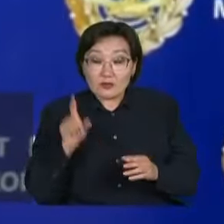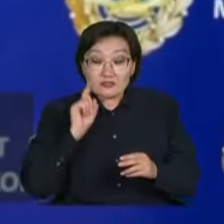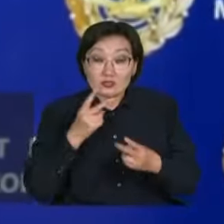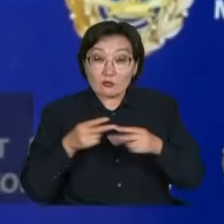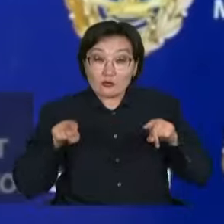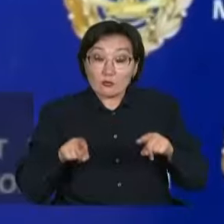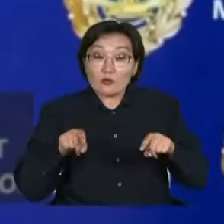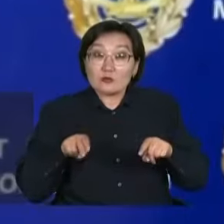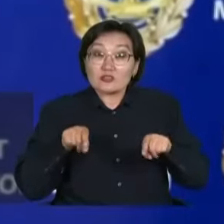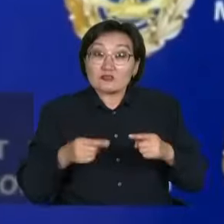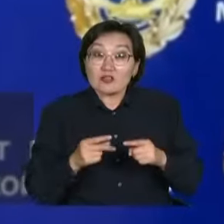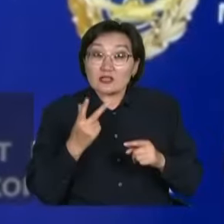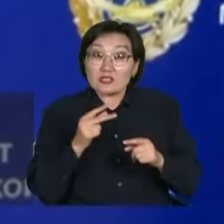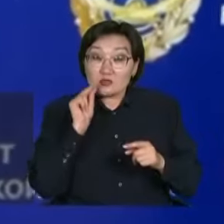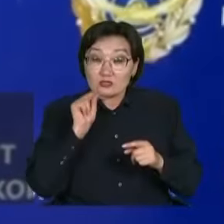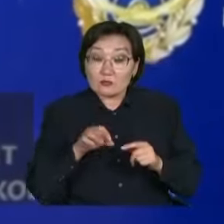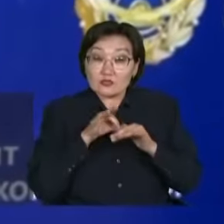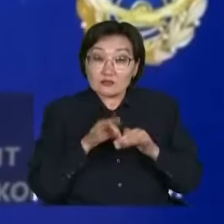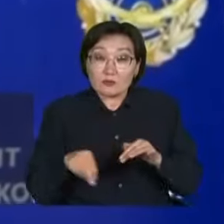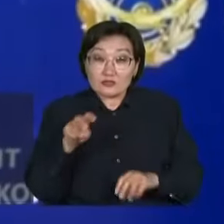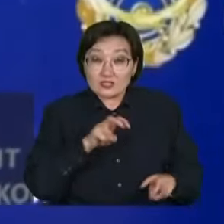По задержанию третьего подозреваемого проводятся